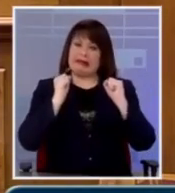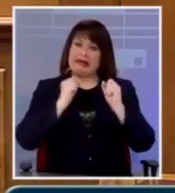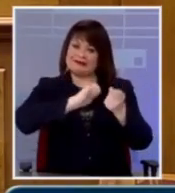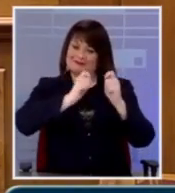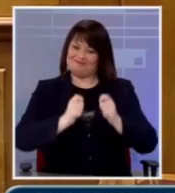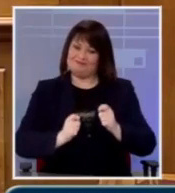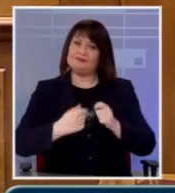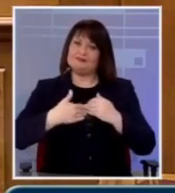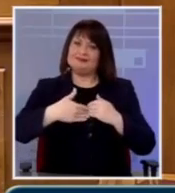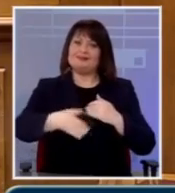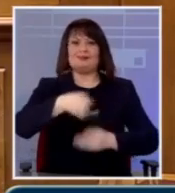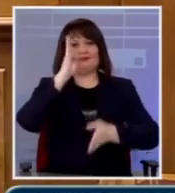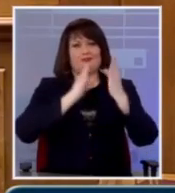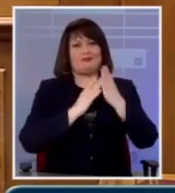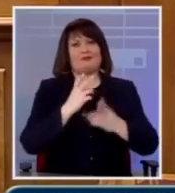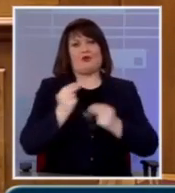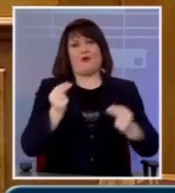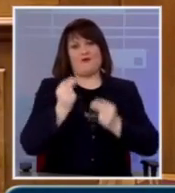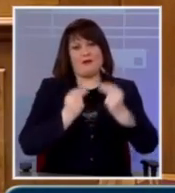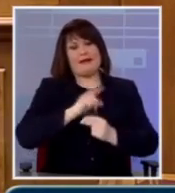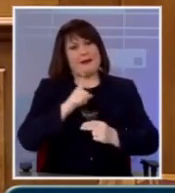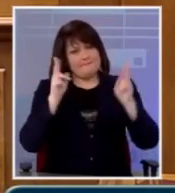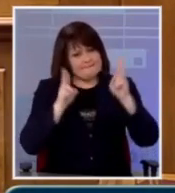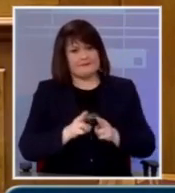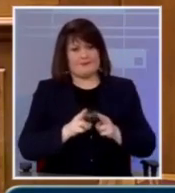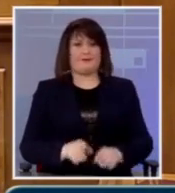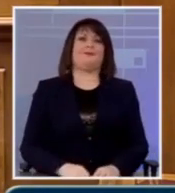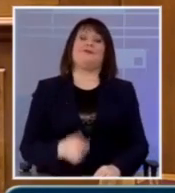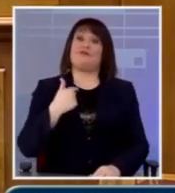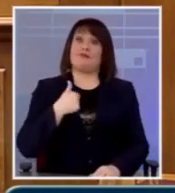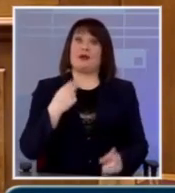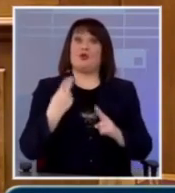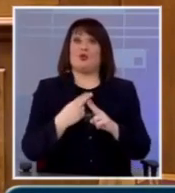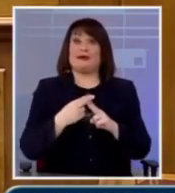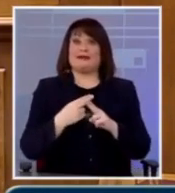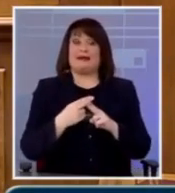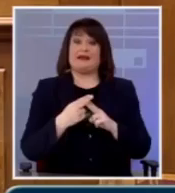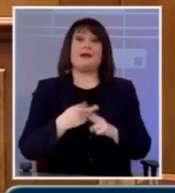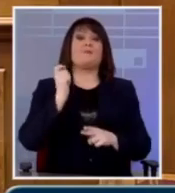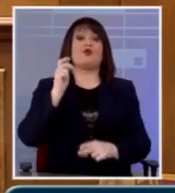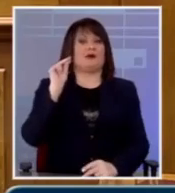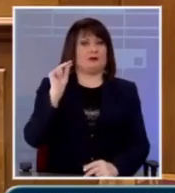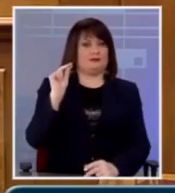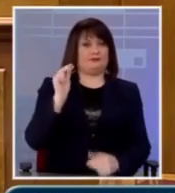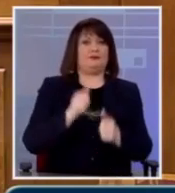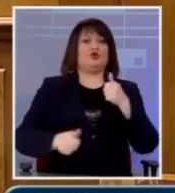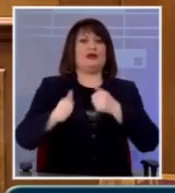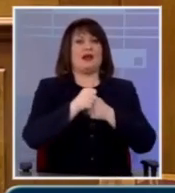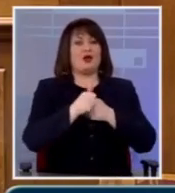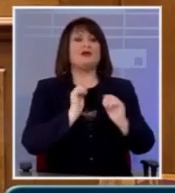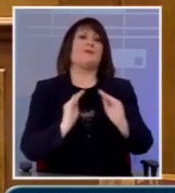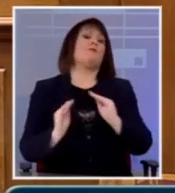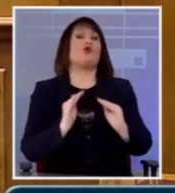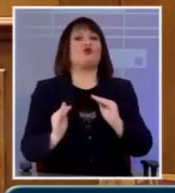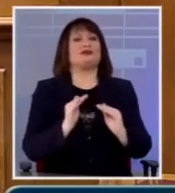των διαχρονικών παθογενειών και στρεβλώσεών του. Αποτελεί για μας κορυφαία πολιτική δέσμευση και προτεραιότητα η